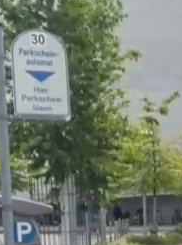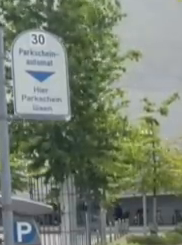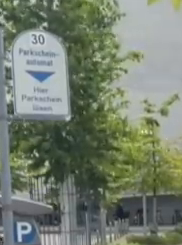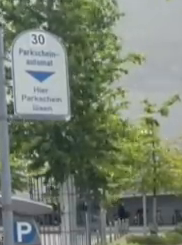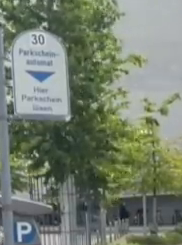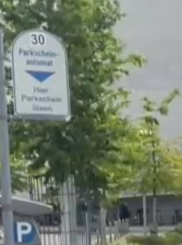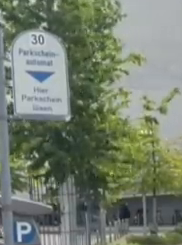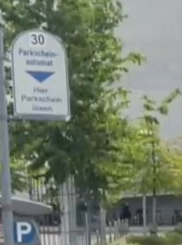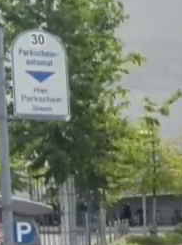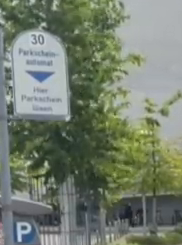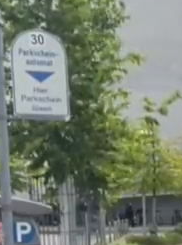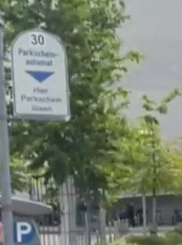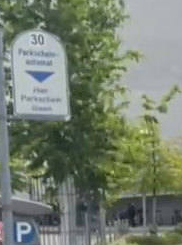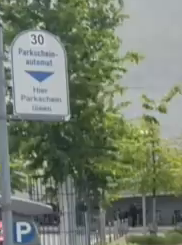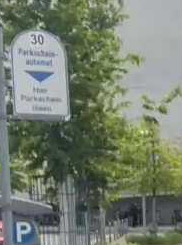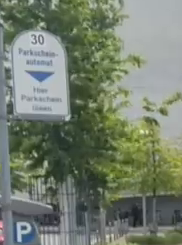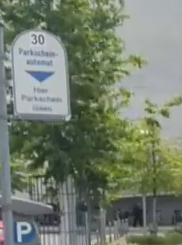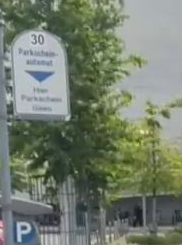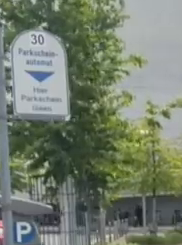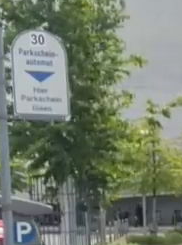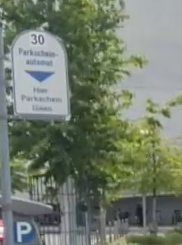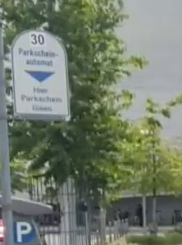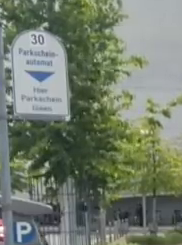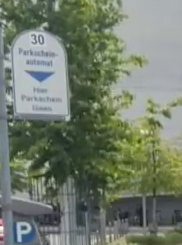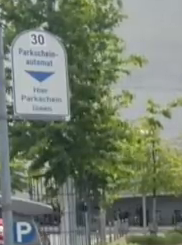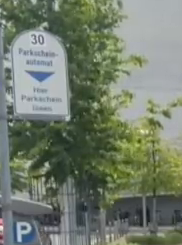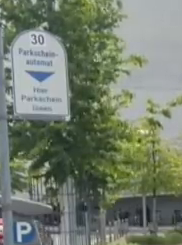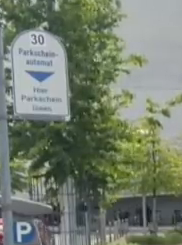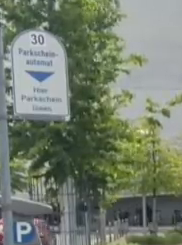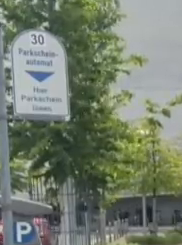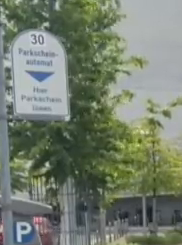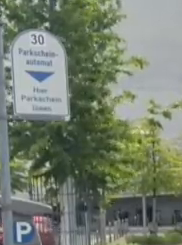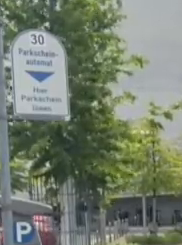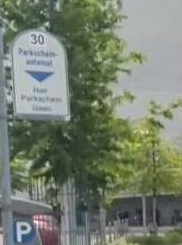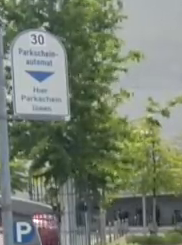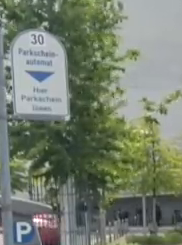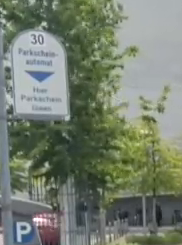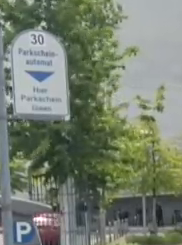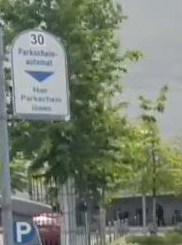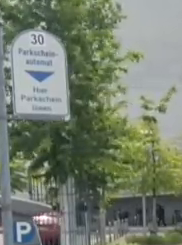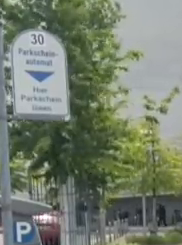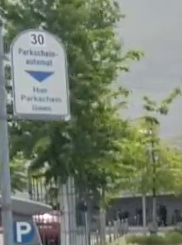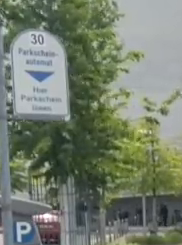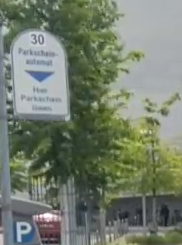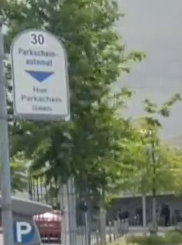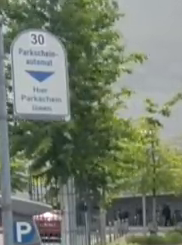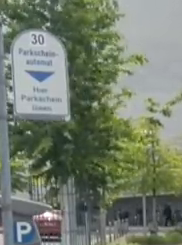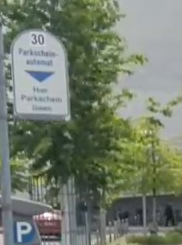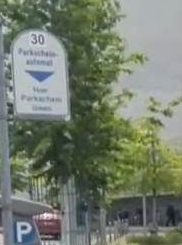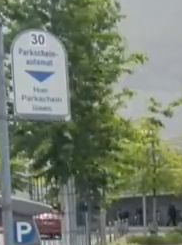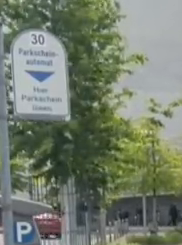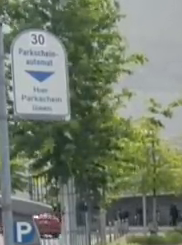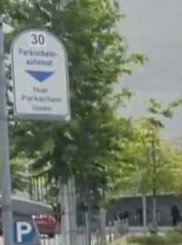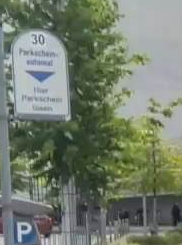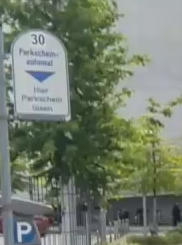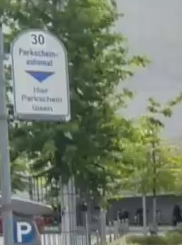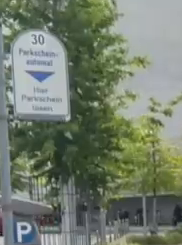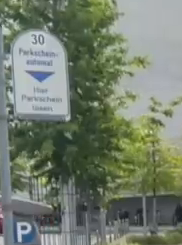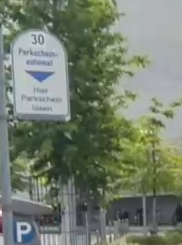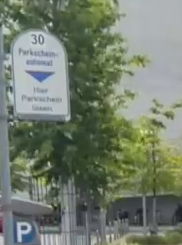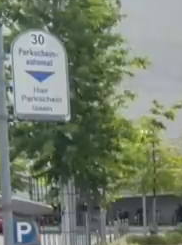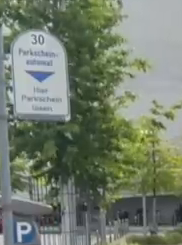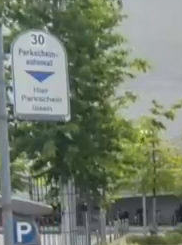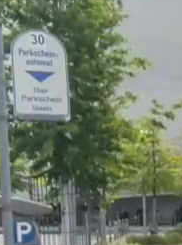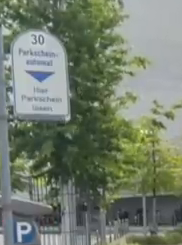es hier durchaus Usus ist, dass viele Kollegen auf die Nachfrage verzichten und 2 Fragen stellen, wurde mir das heute